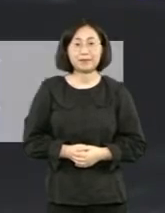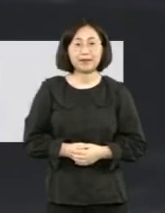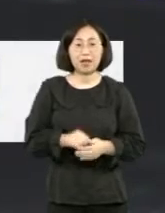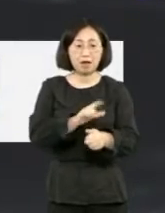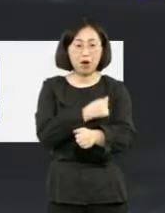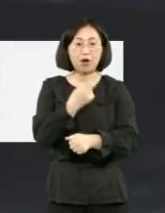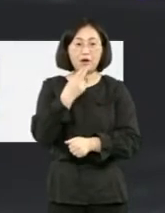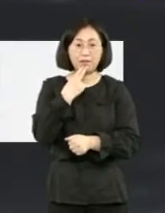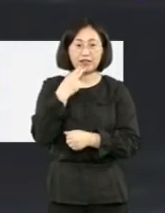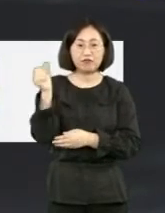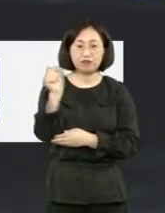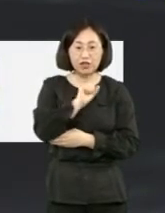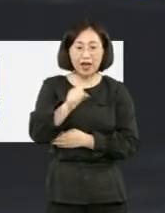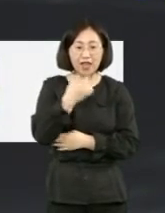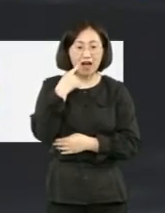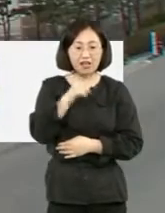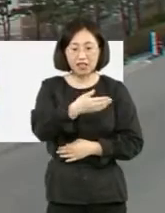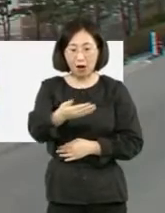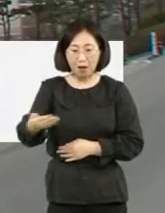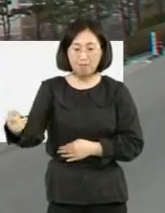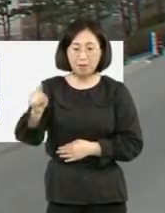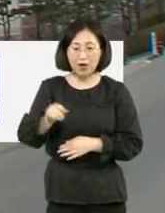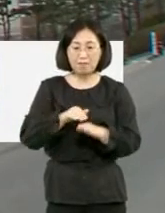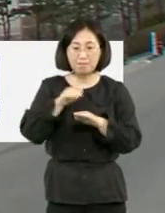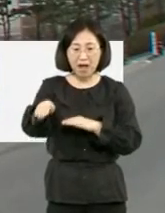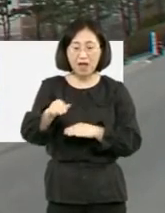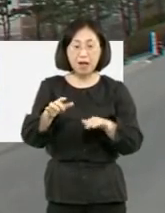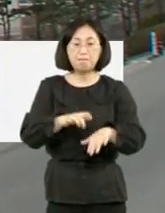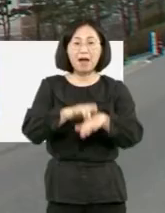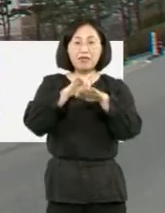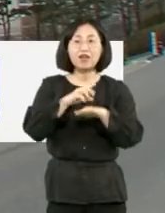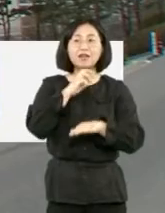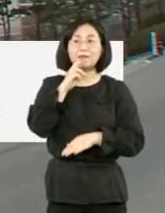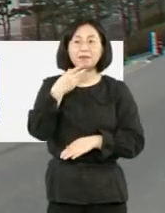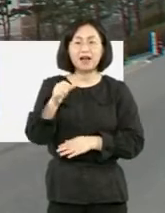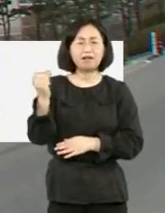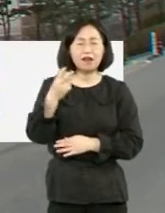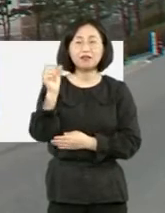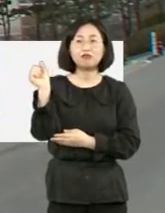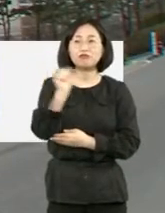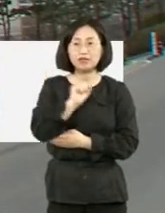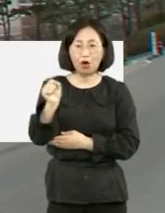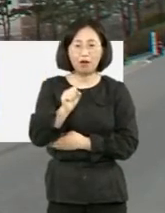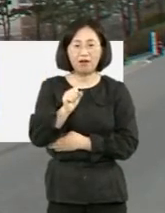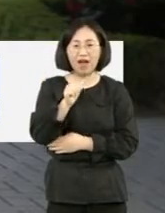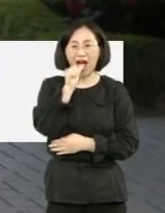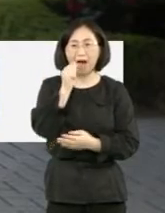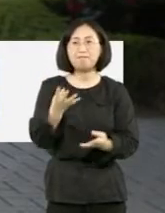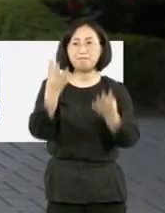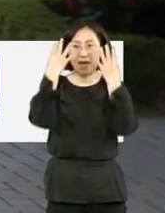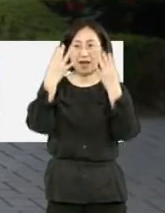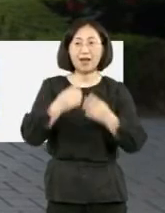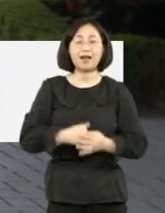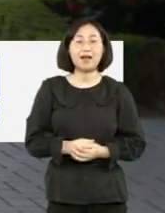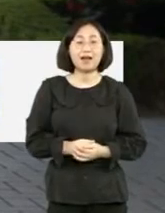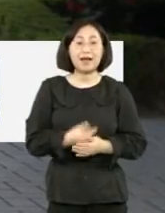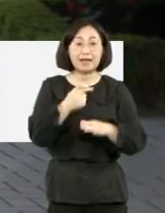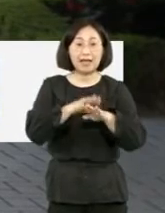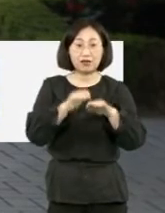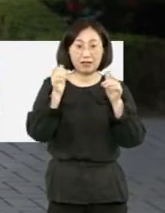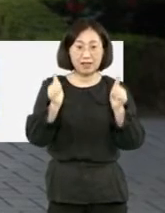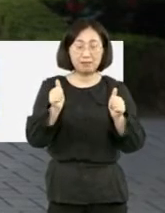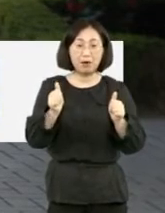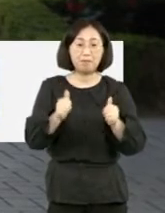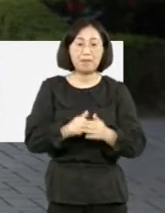무면허 운전을 하다 천변에 차량을 빠뜨리고 잠적했던 30대가 또다시 운전대를 잡았다가 실형을 살게 됐습니다.